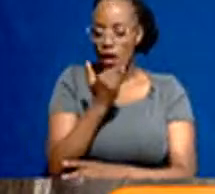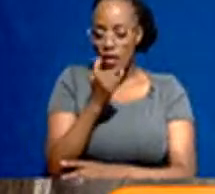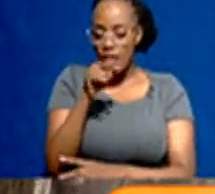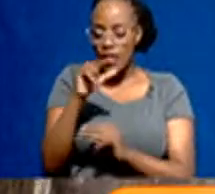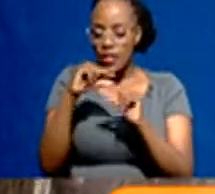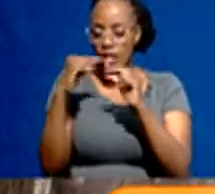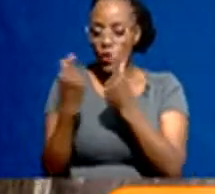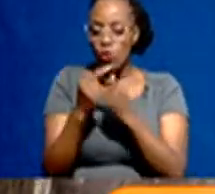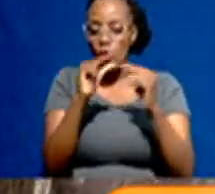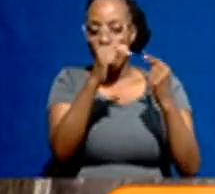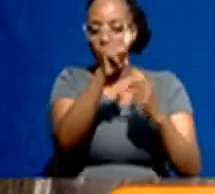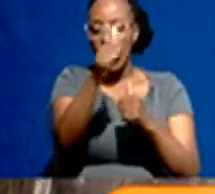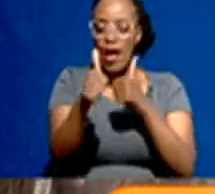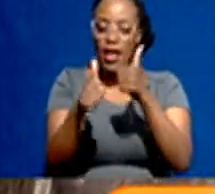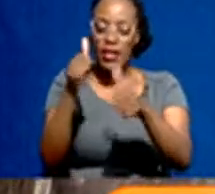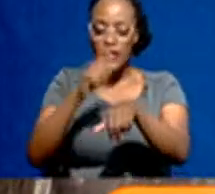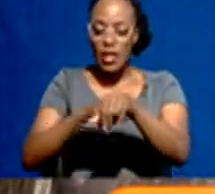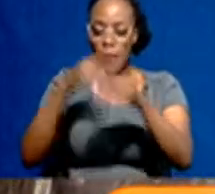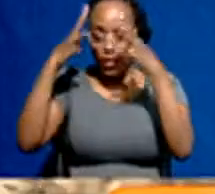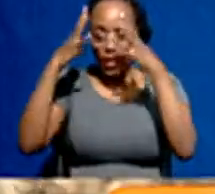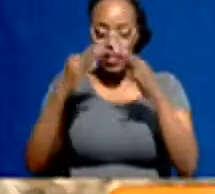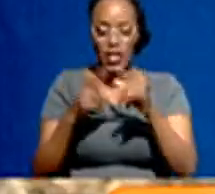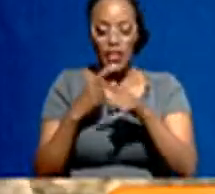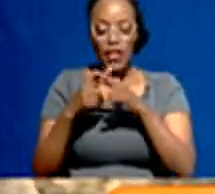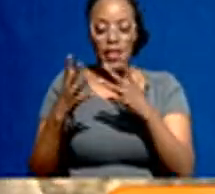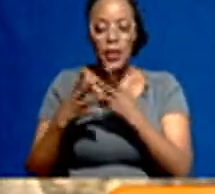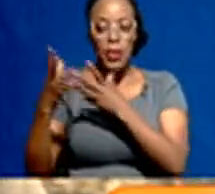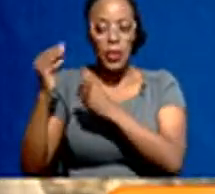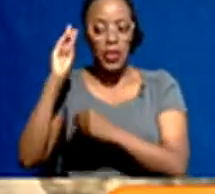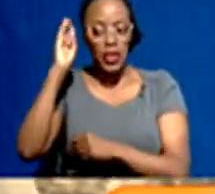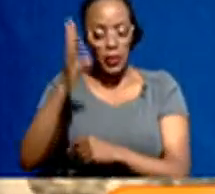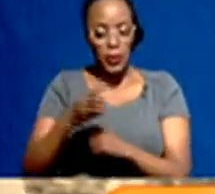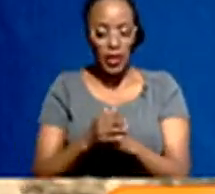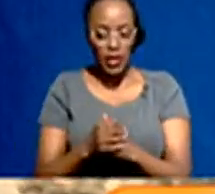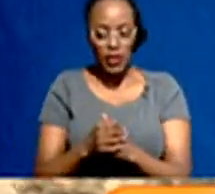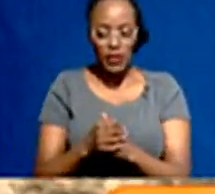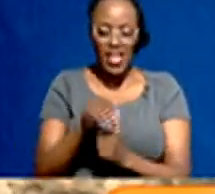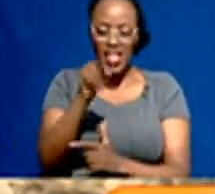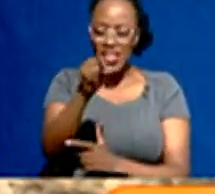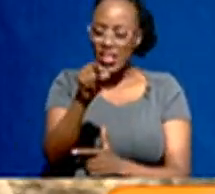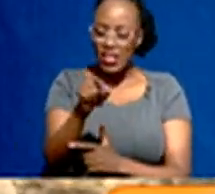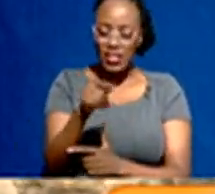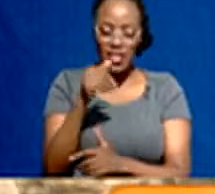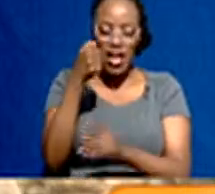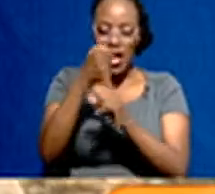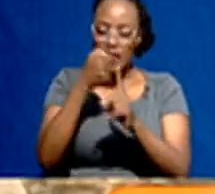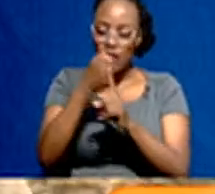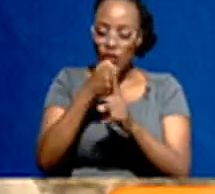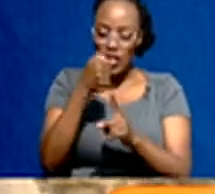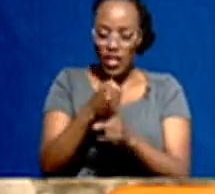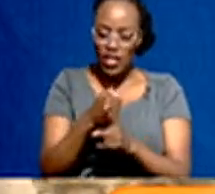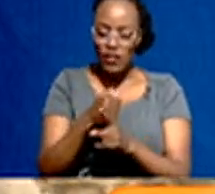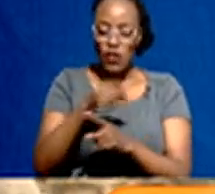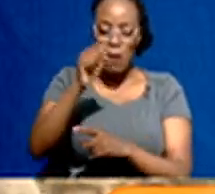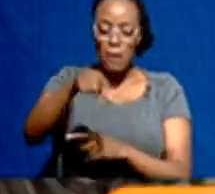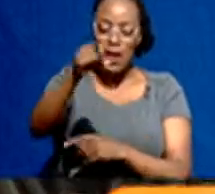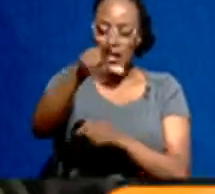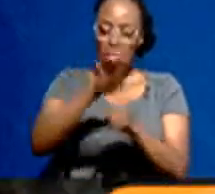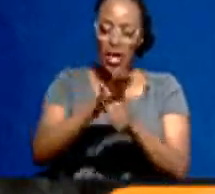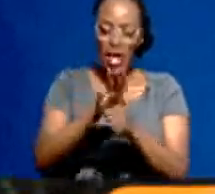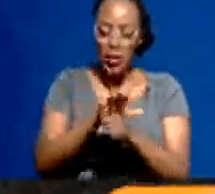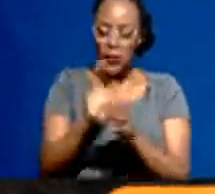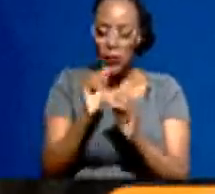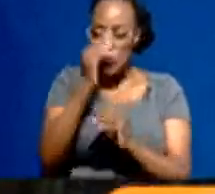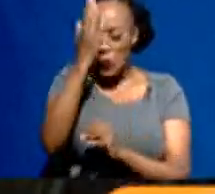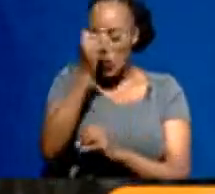grupu nyingine zikiamua, zijiondoe. We do not advocate for mass planting, because